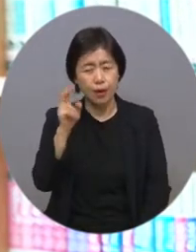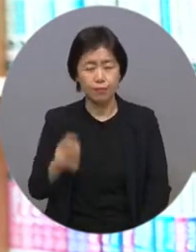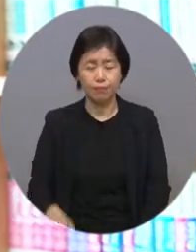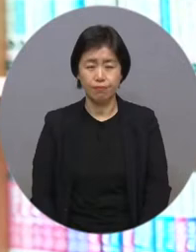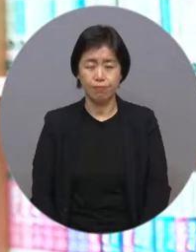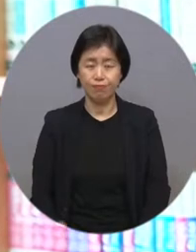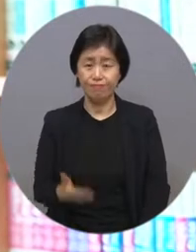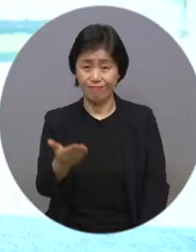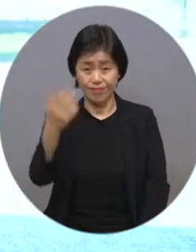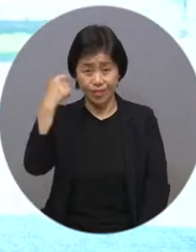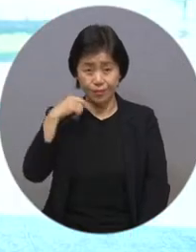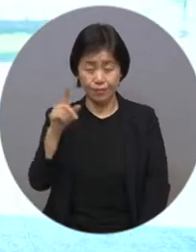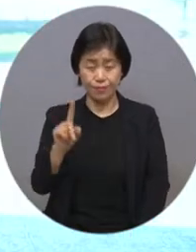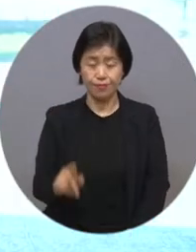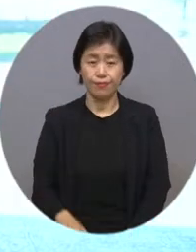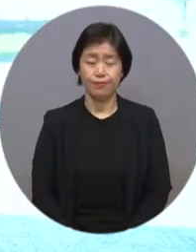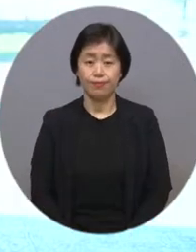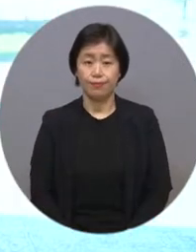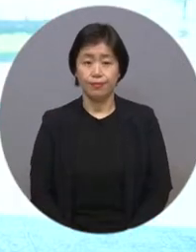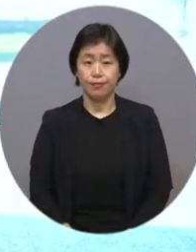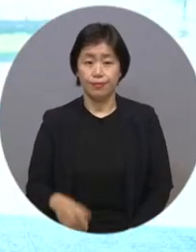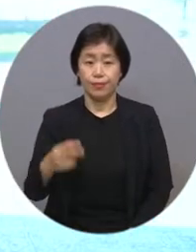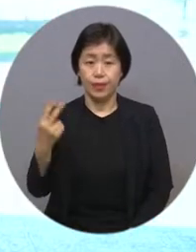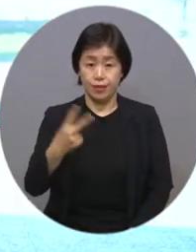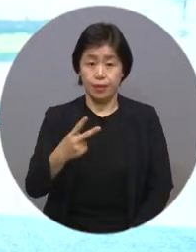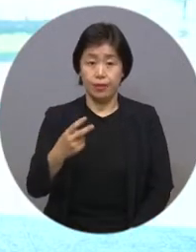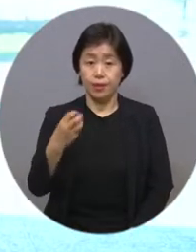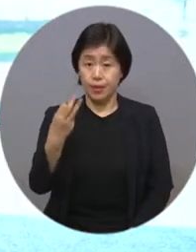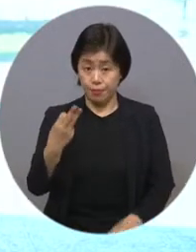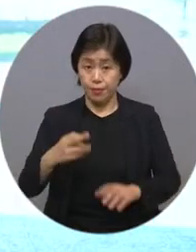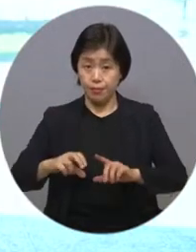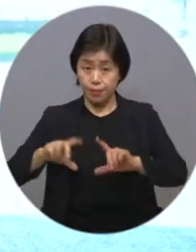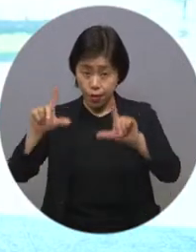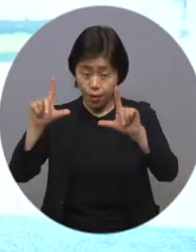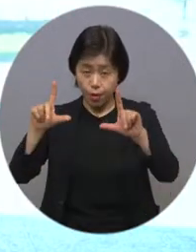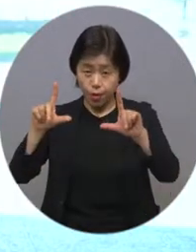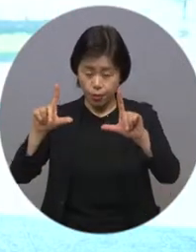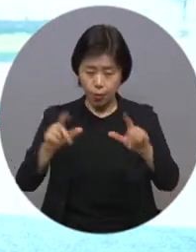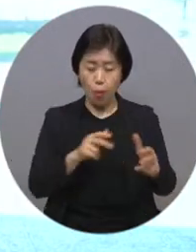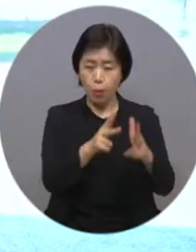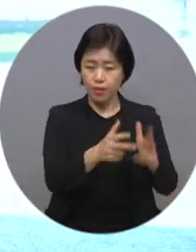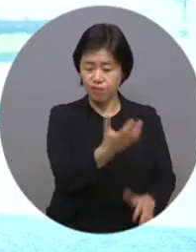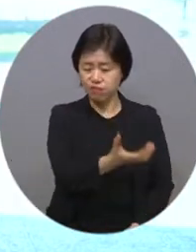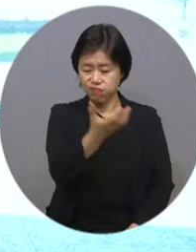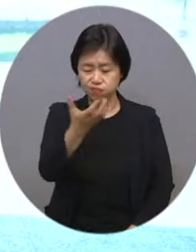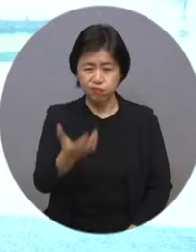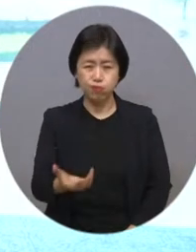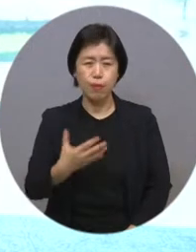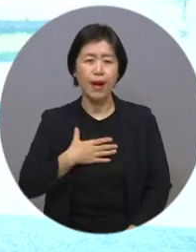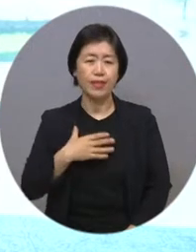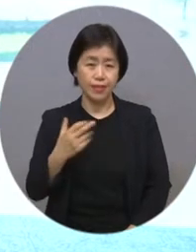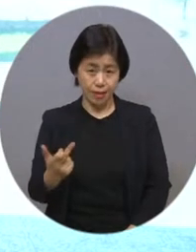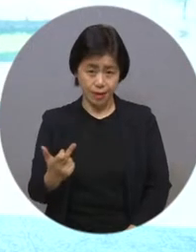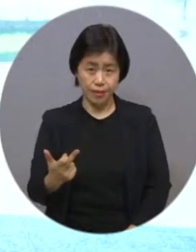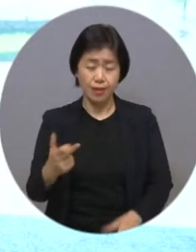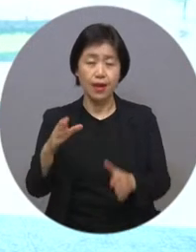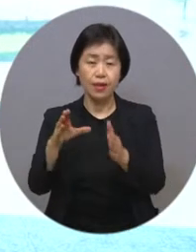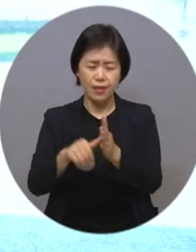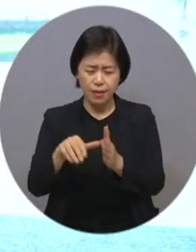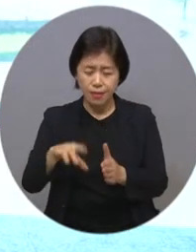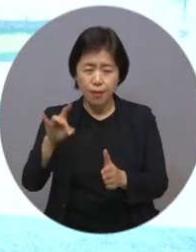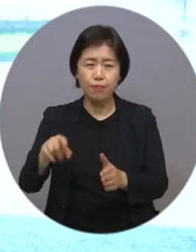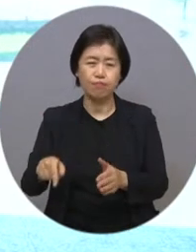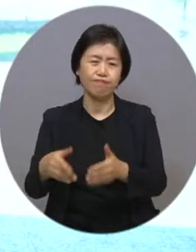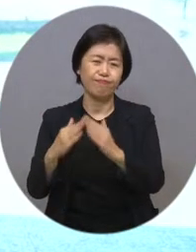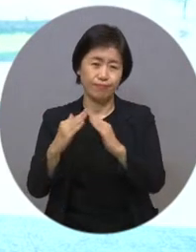이제 어땠나요? 저희가 13년도에 이제 공장을 이쪽으로 이사를 오면서 처음 이제 장애인 표준 사업장을 만들었는데요. 그